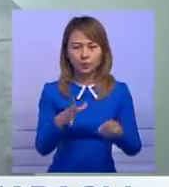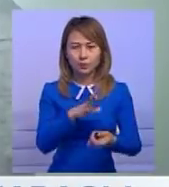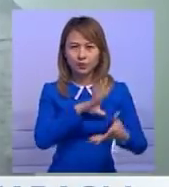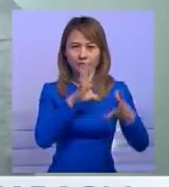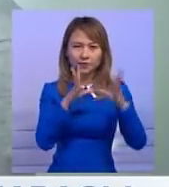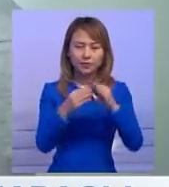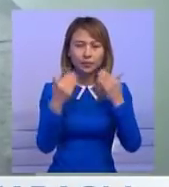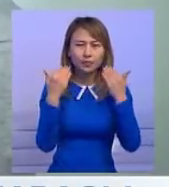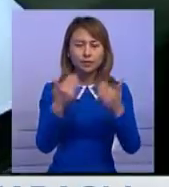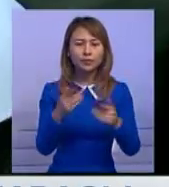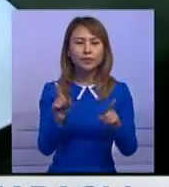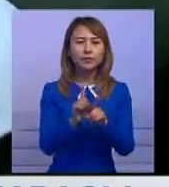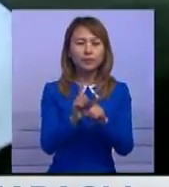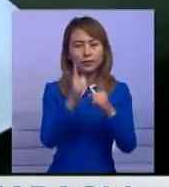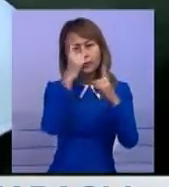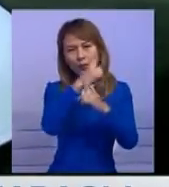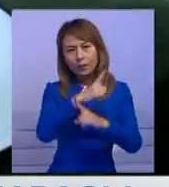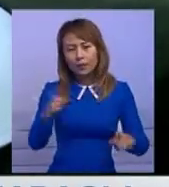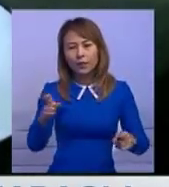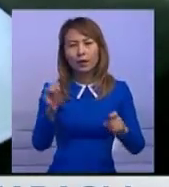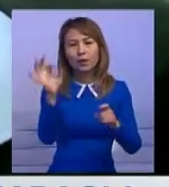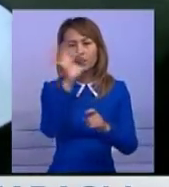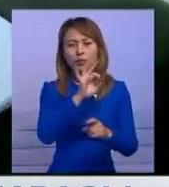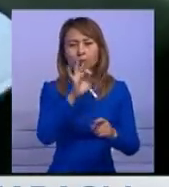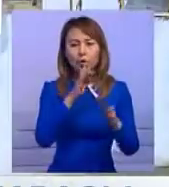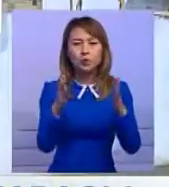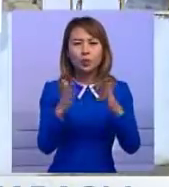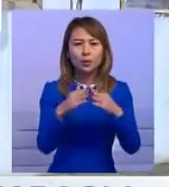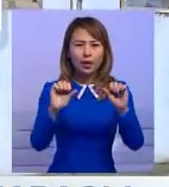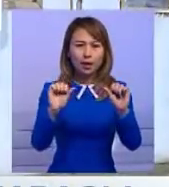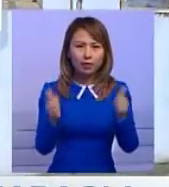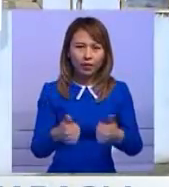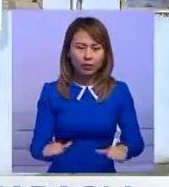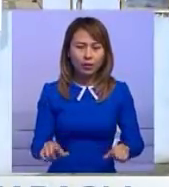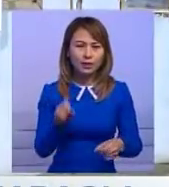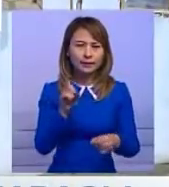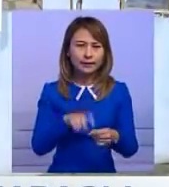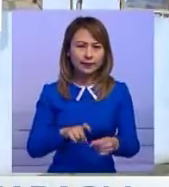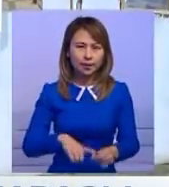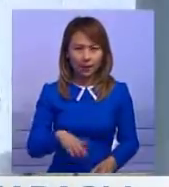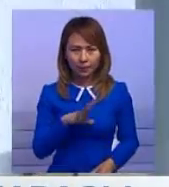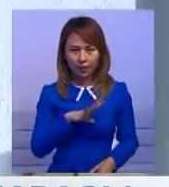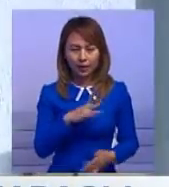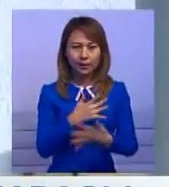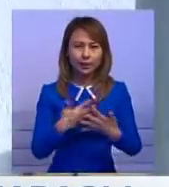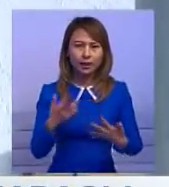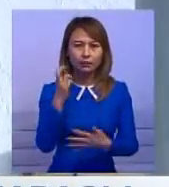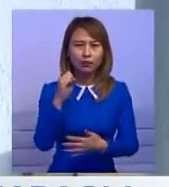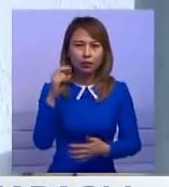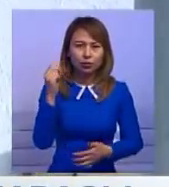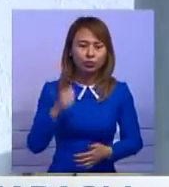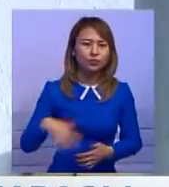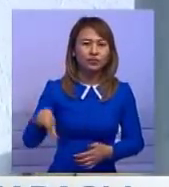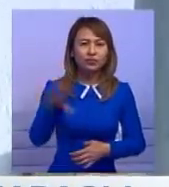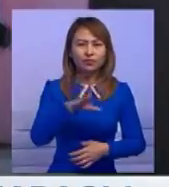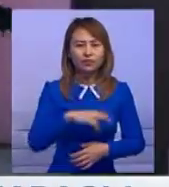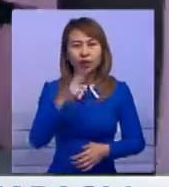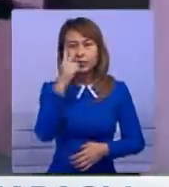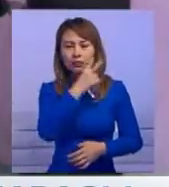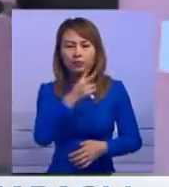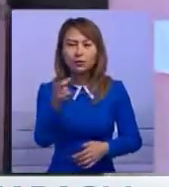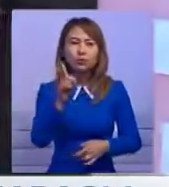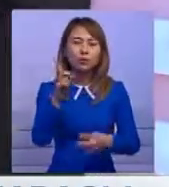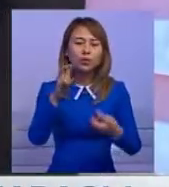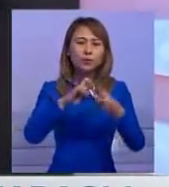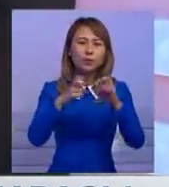Сол кезде олар мүлікті жариялау акциясы арқылы үйлерін рәсімдеп заңды тіркелген. Жалпы саяжай ұжымдарындағы көзден таса